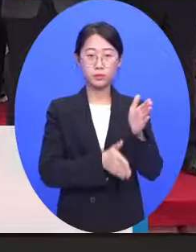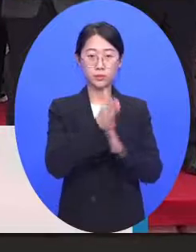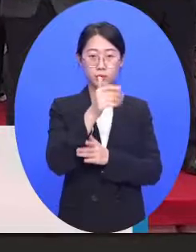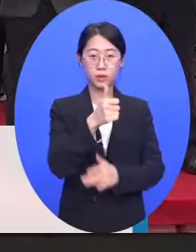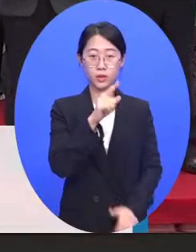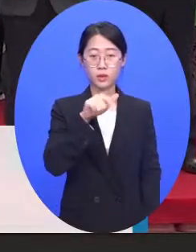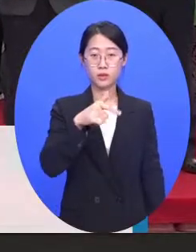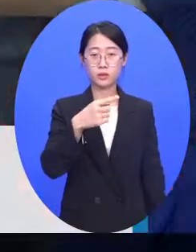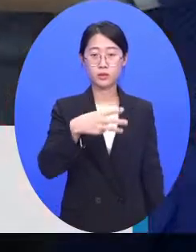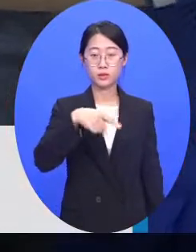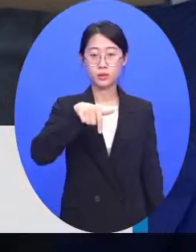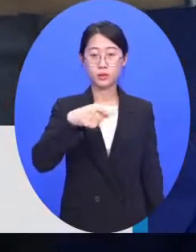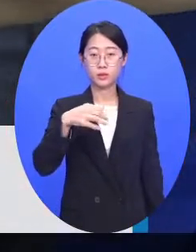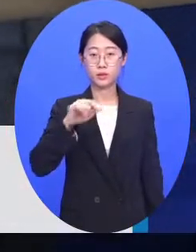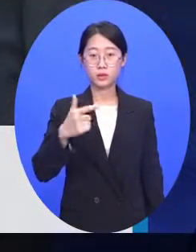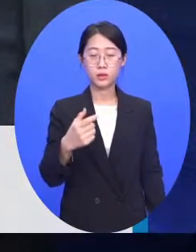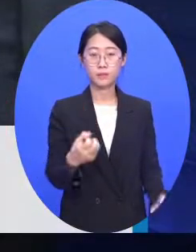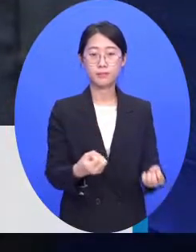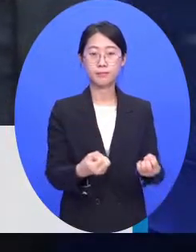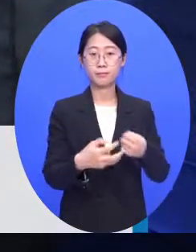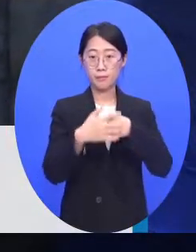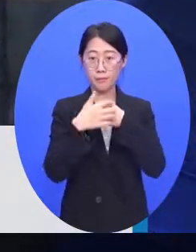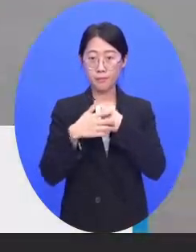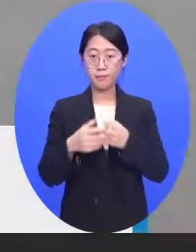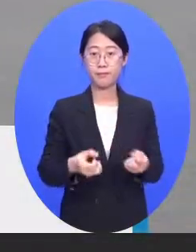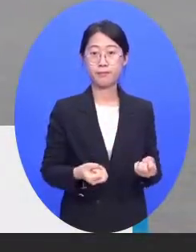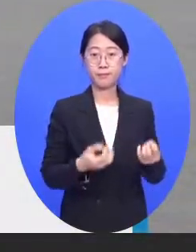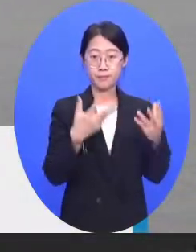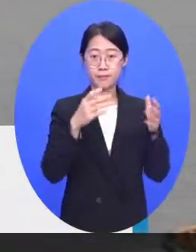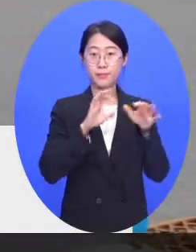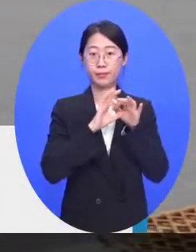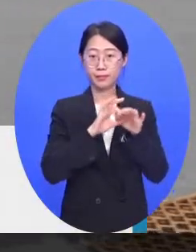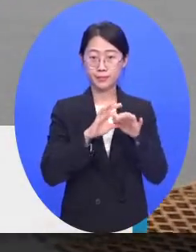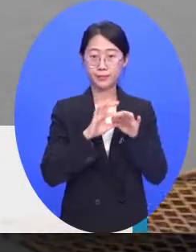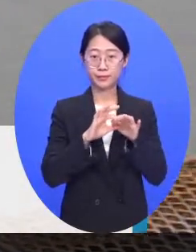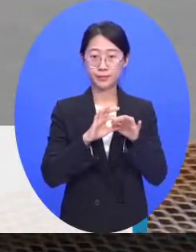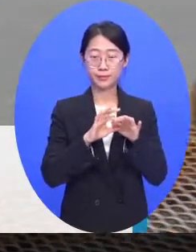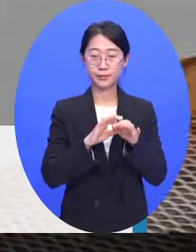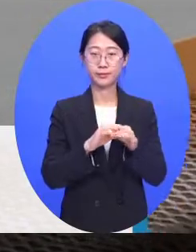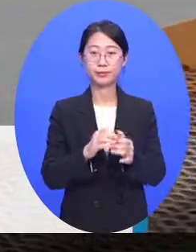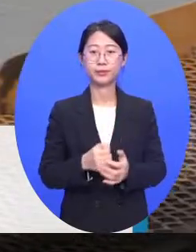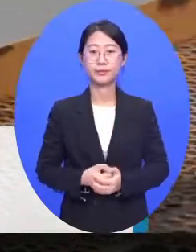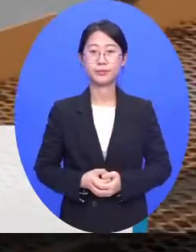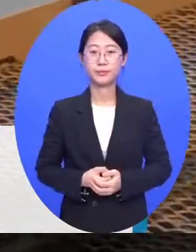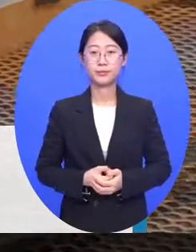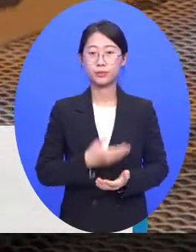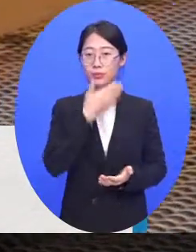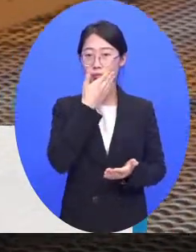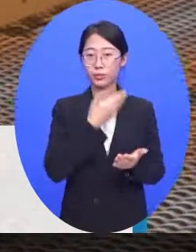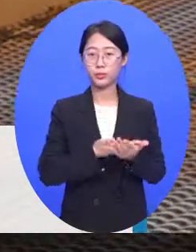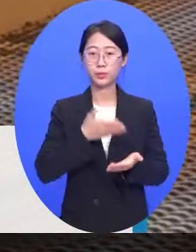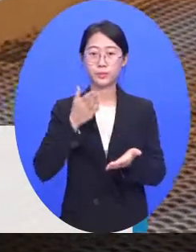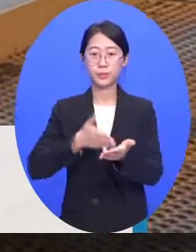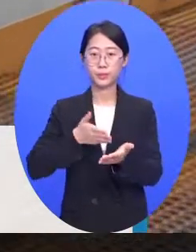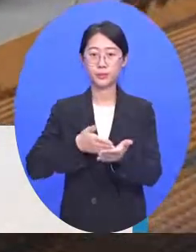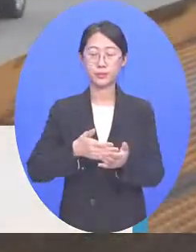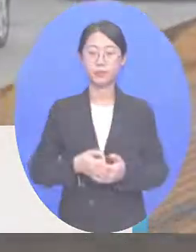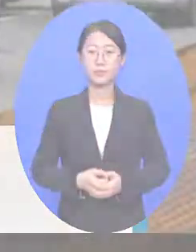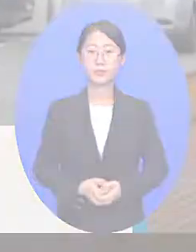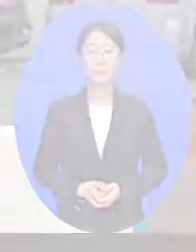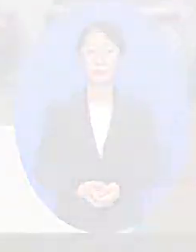천안시가 한해 그린 천안배 선적식을 열고 본격적인 수출 판로 개척에 나섰습니다. 이상 주요